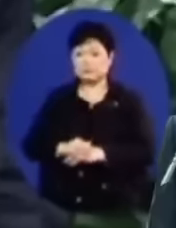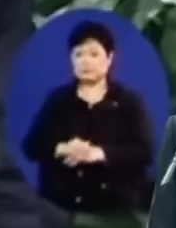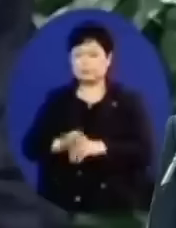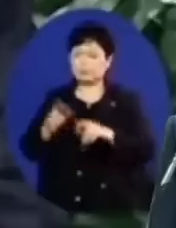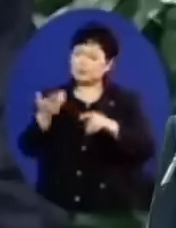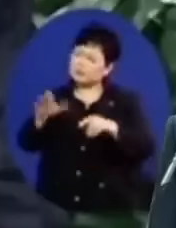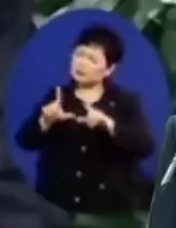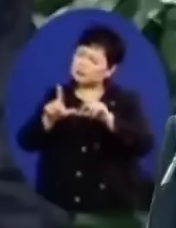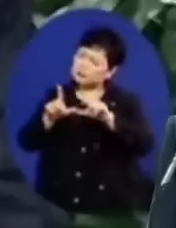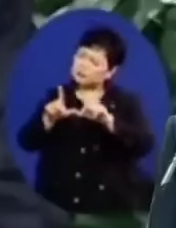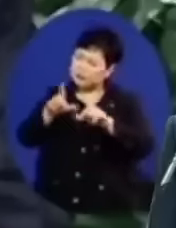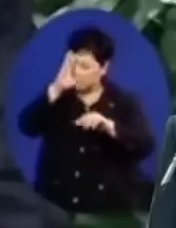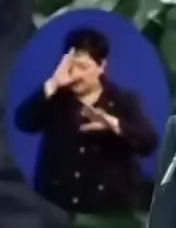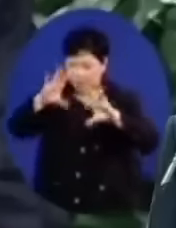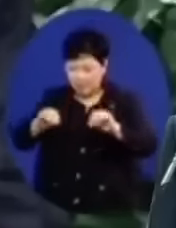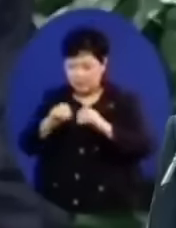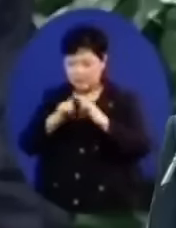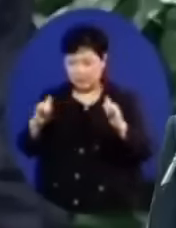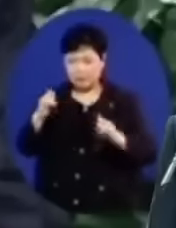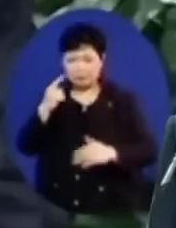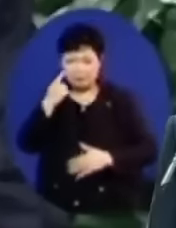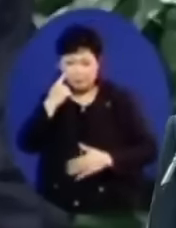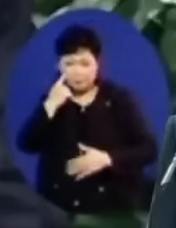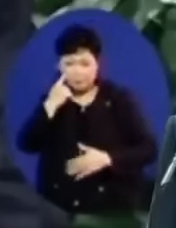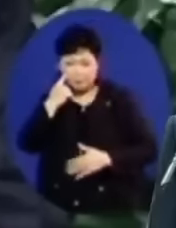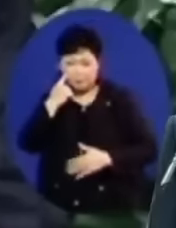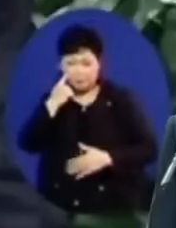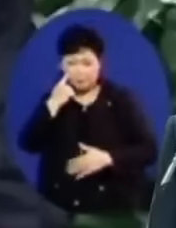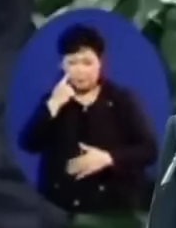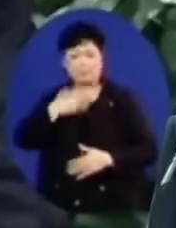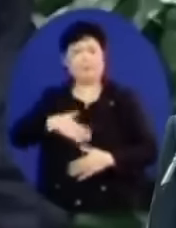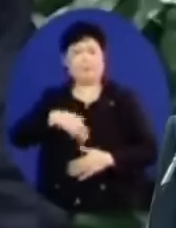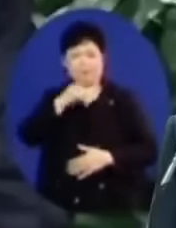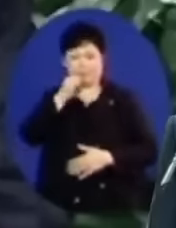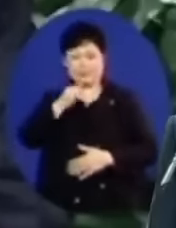되게 나은 사람들을 알 수 있습니다.